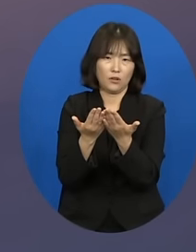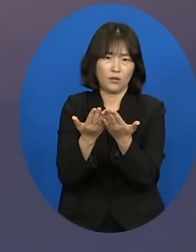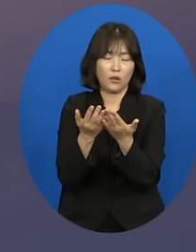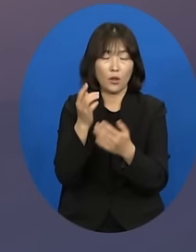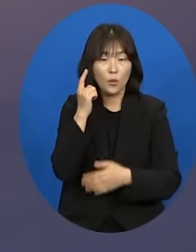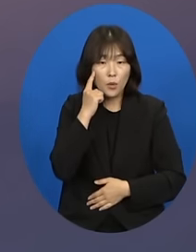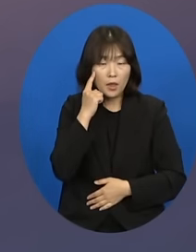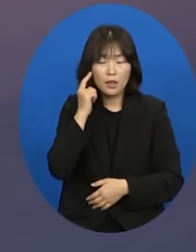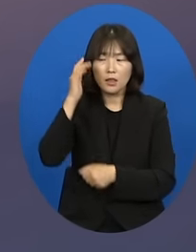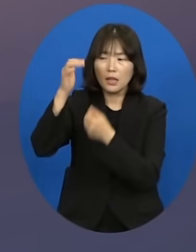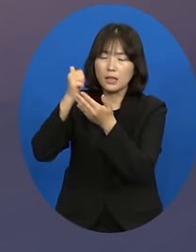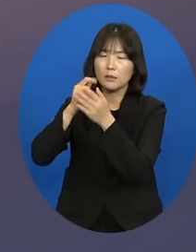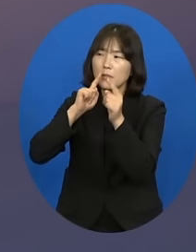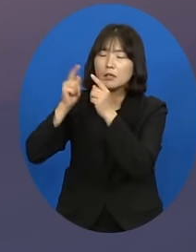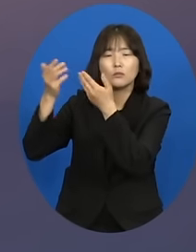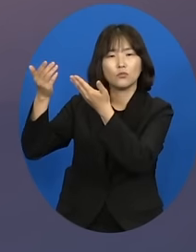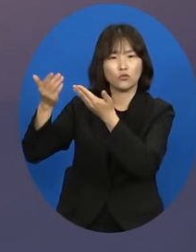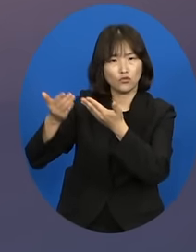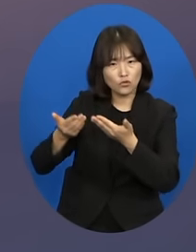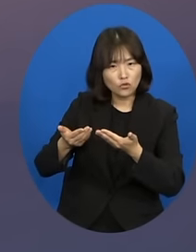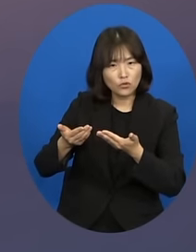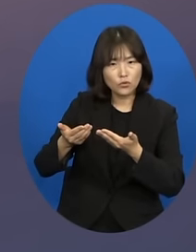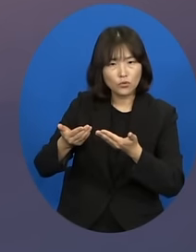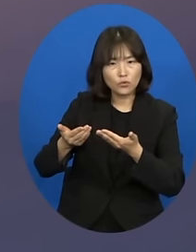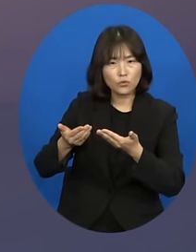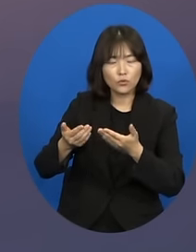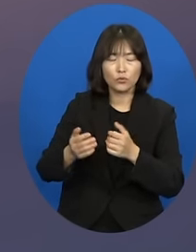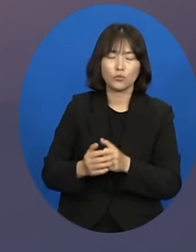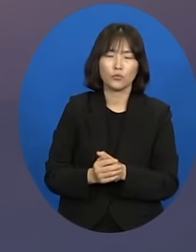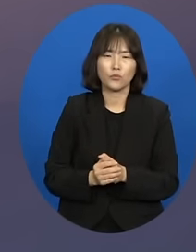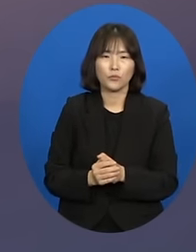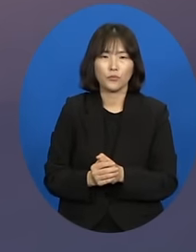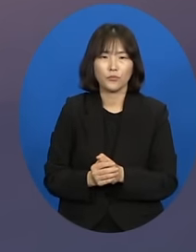말씀하시고 그 말씀하신 것을